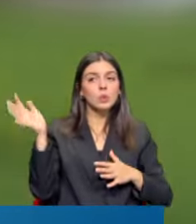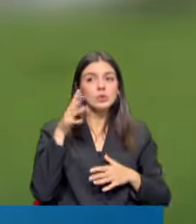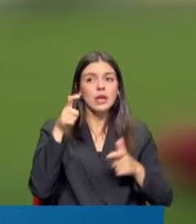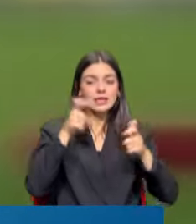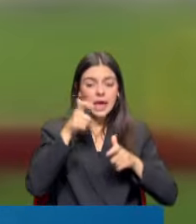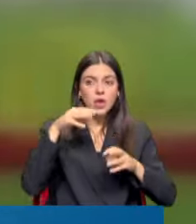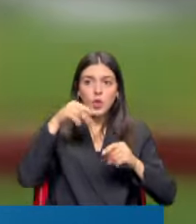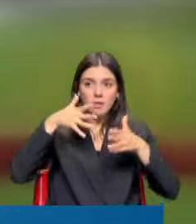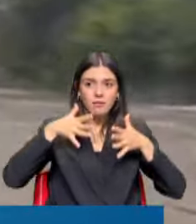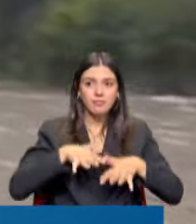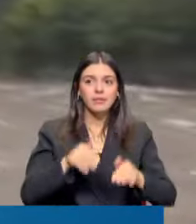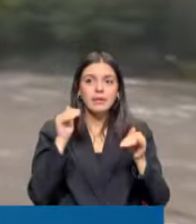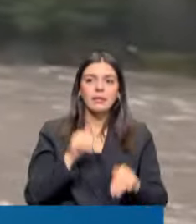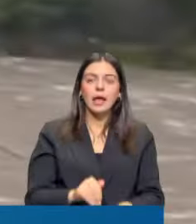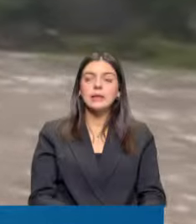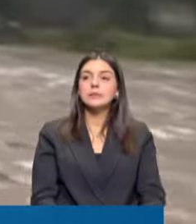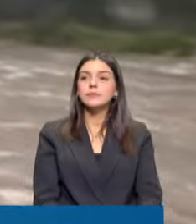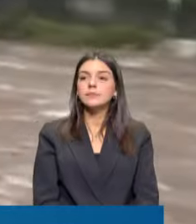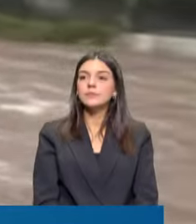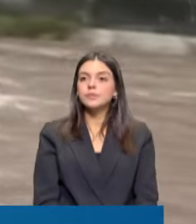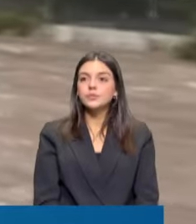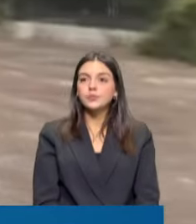toprak kaymaları meydana geldi.